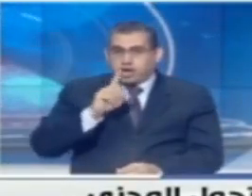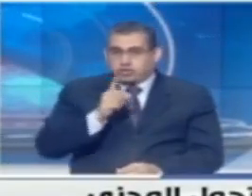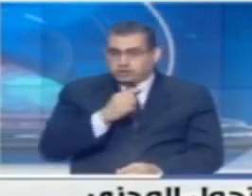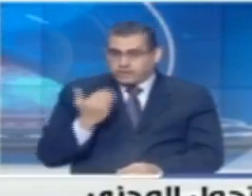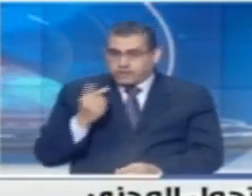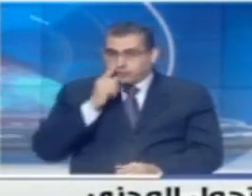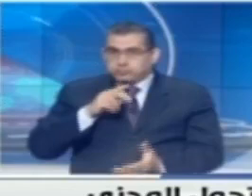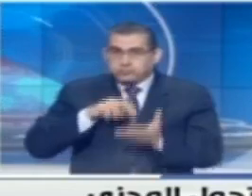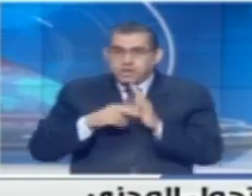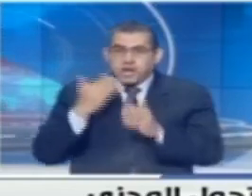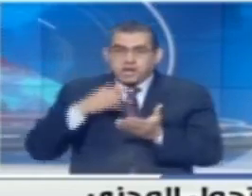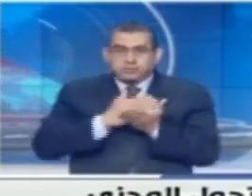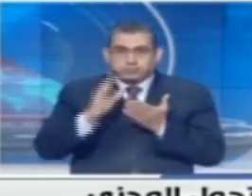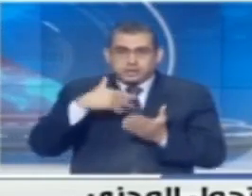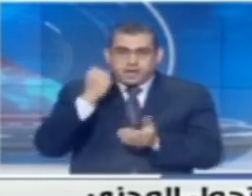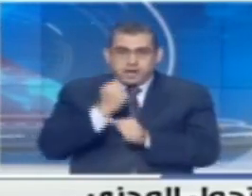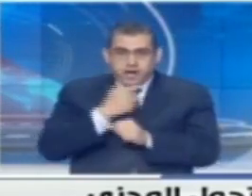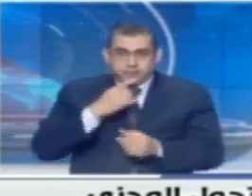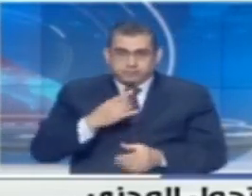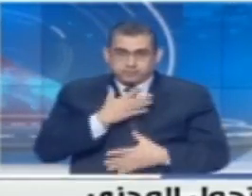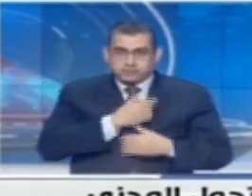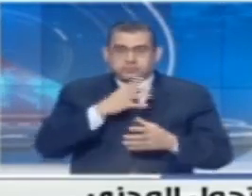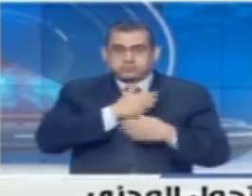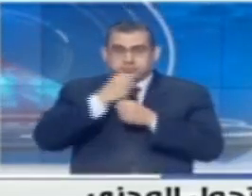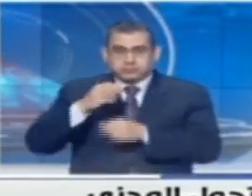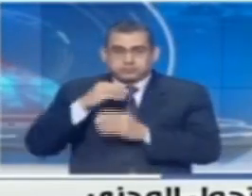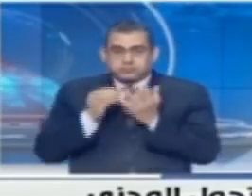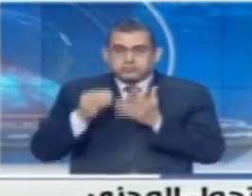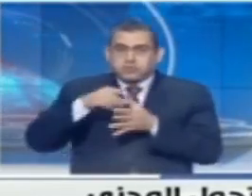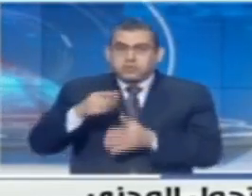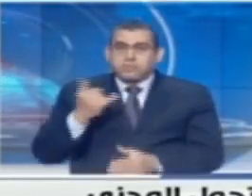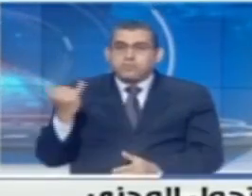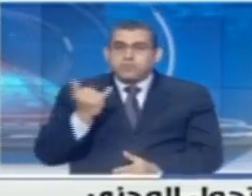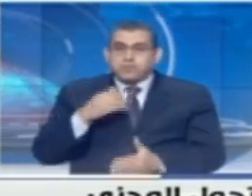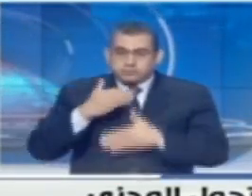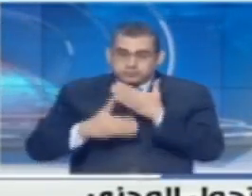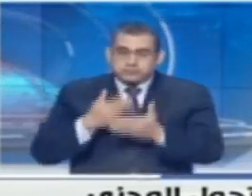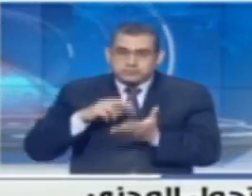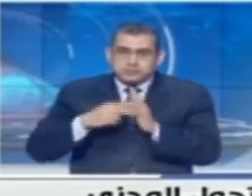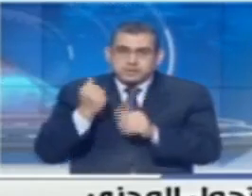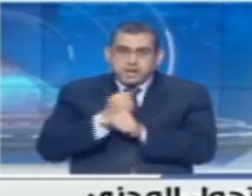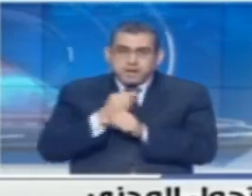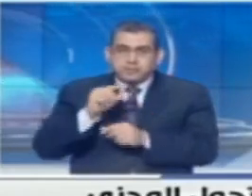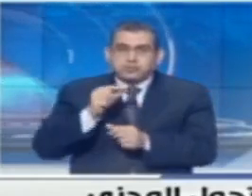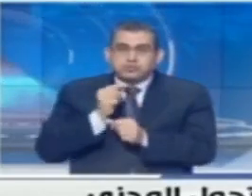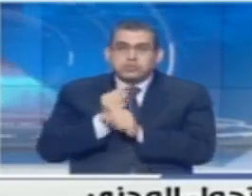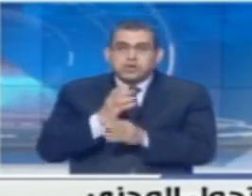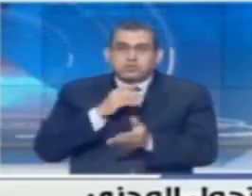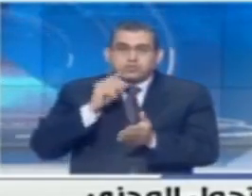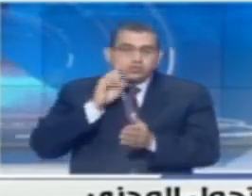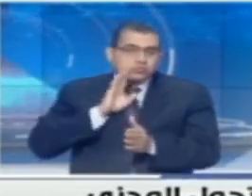الجاري والذي ألغى قرار إعفائه من منصبه يعد خطوة مهمة نحو استئناف مسار التحول المدني الديمقراطي